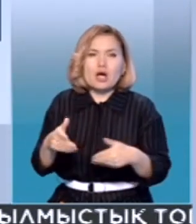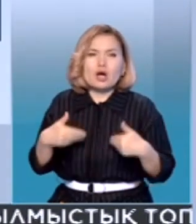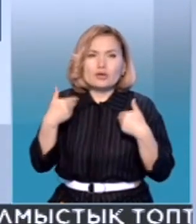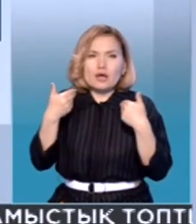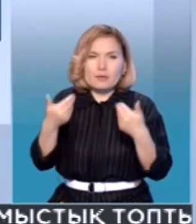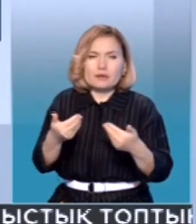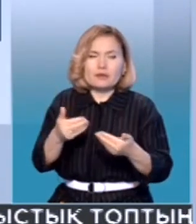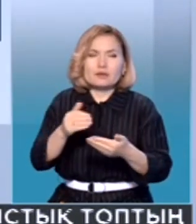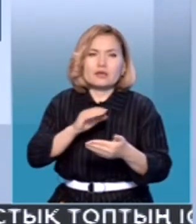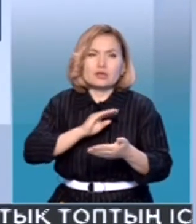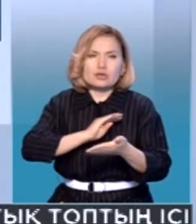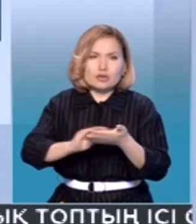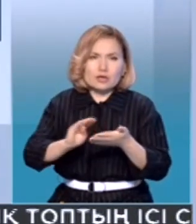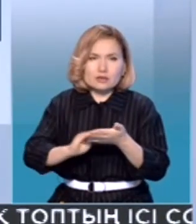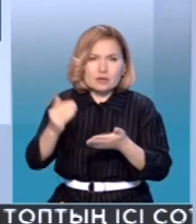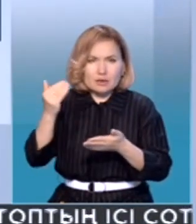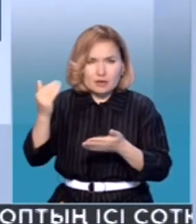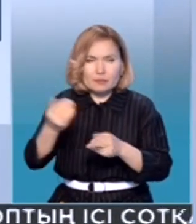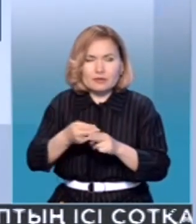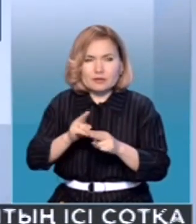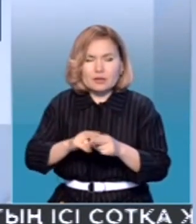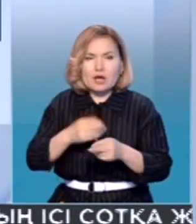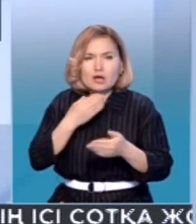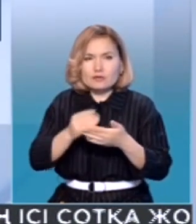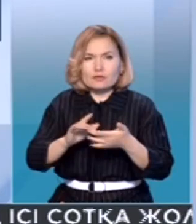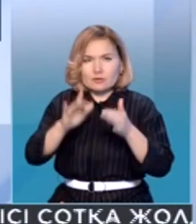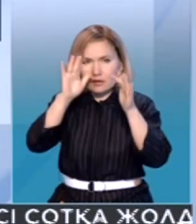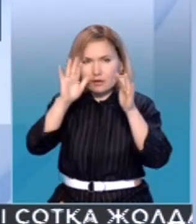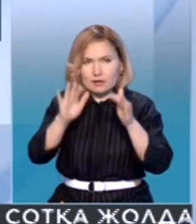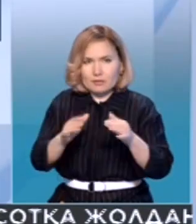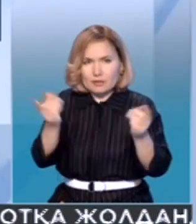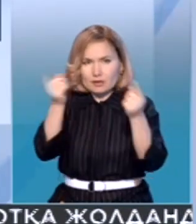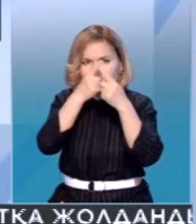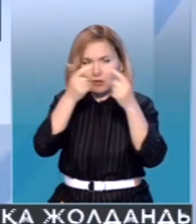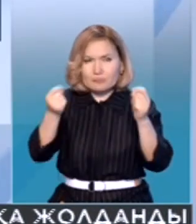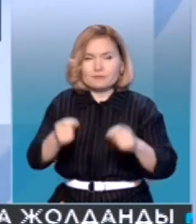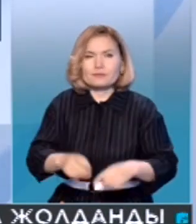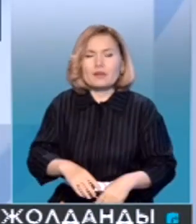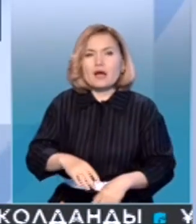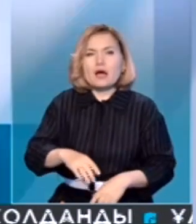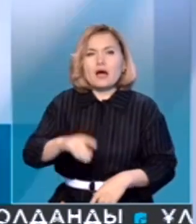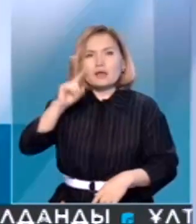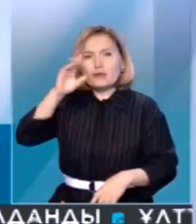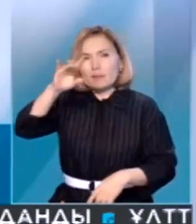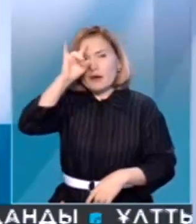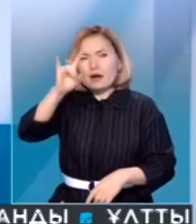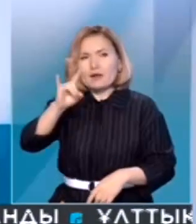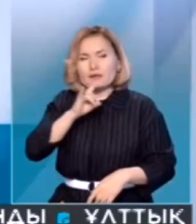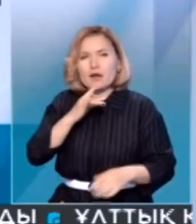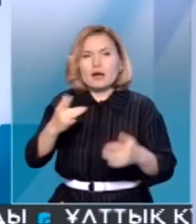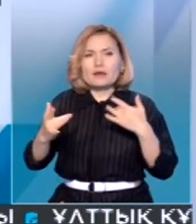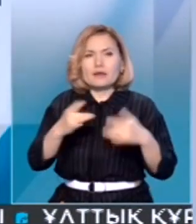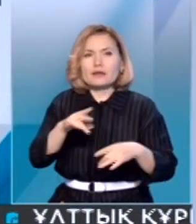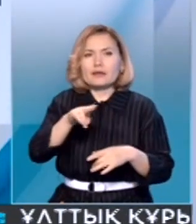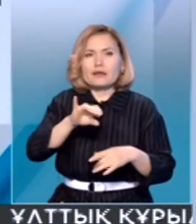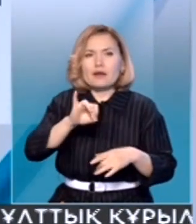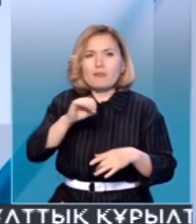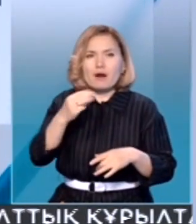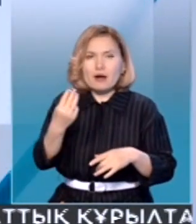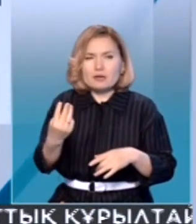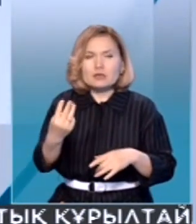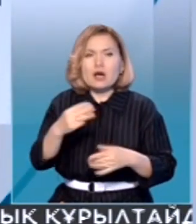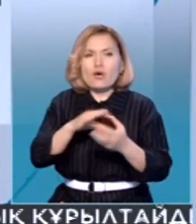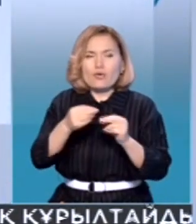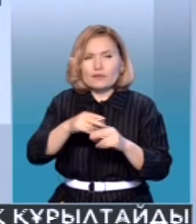нәтижесімен құттықтаймыз деп жазды спортшы Инстаграм парақшасында. Танымал қазақстандық әнші Димаш Құдайбергенде